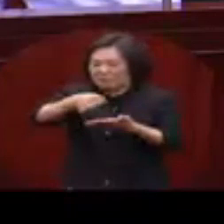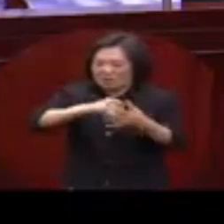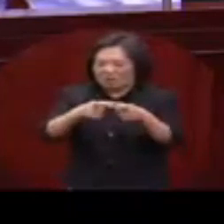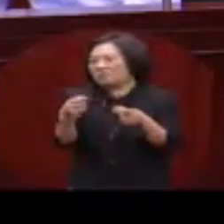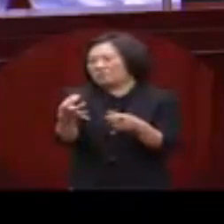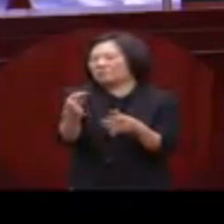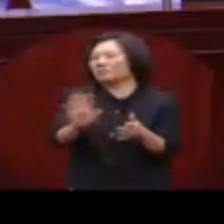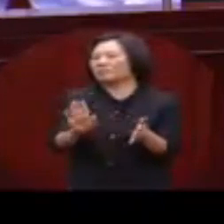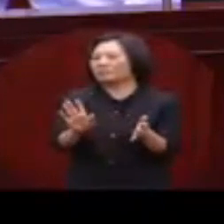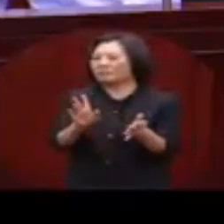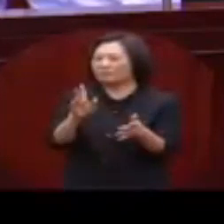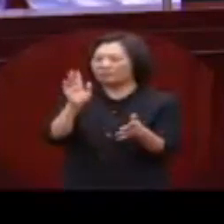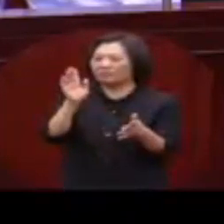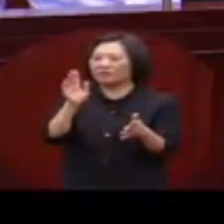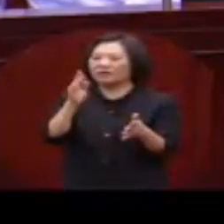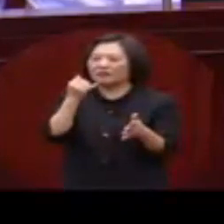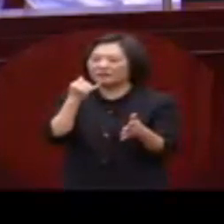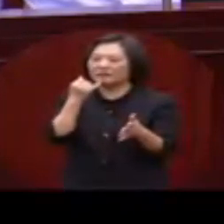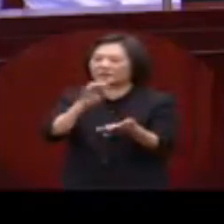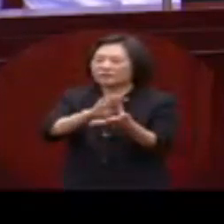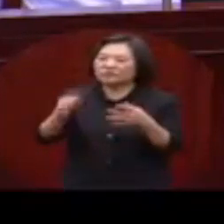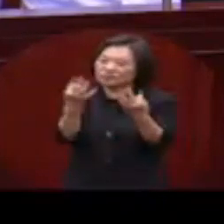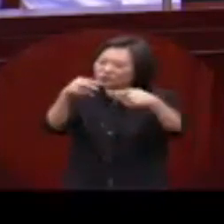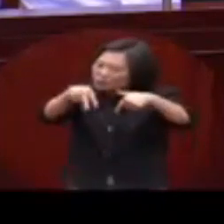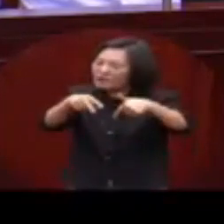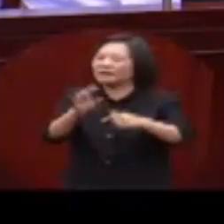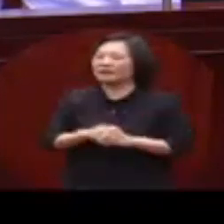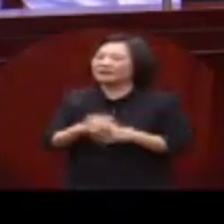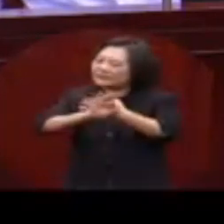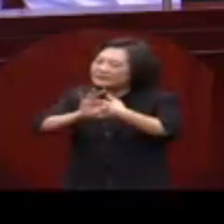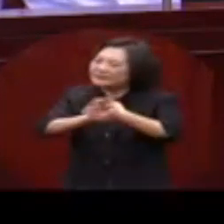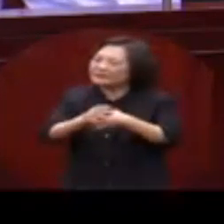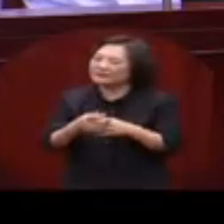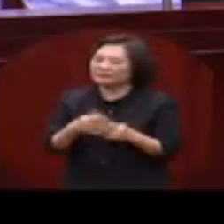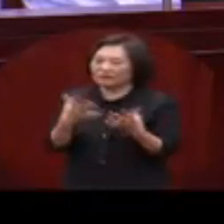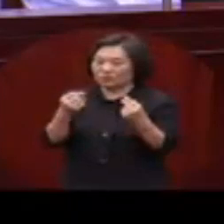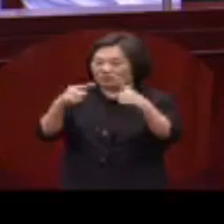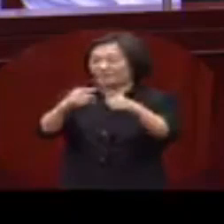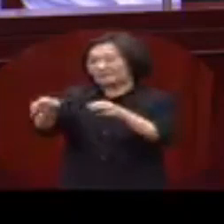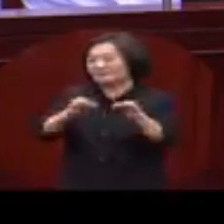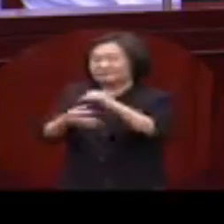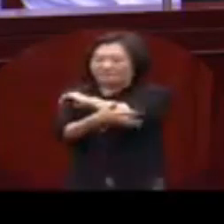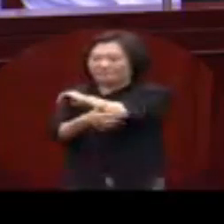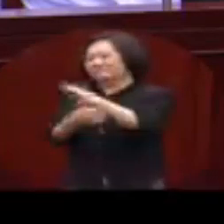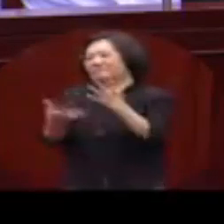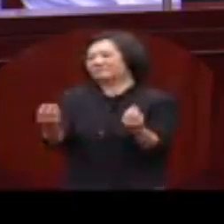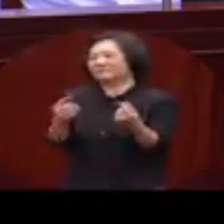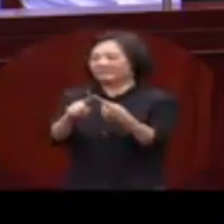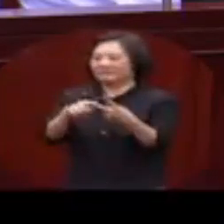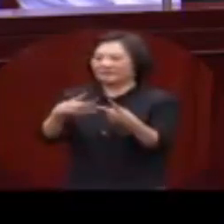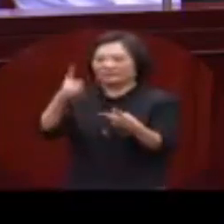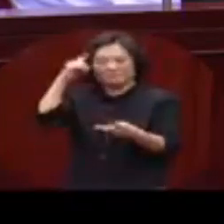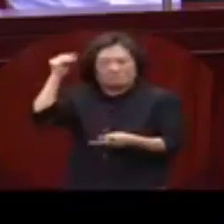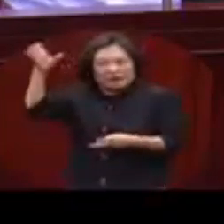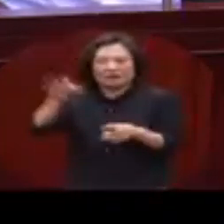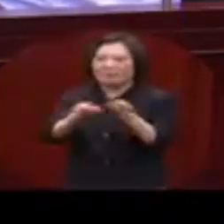制的地方啊，而且它的金流量也不是那么大，所以我会用学校来试验这种无人商店啊、无现金交易啊、智慧支付